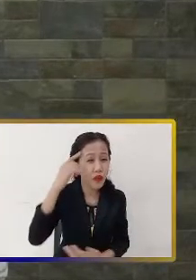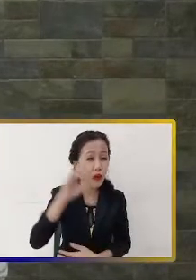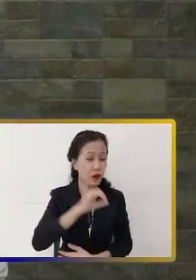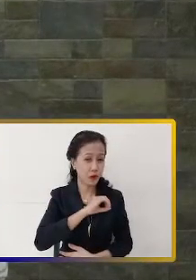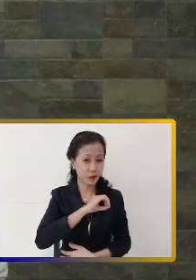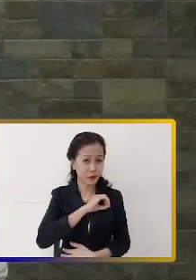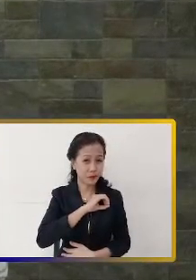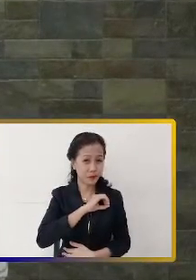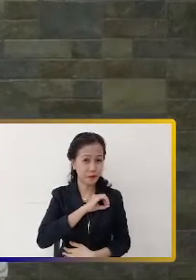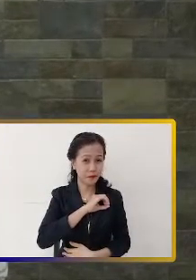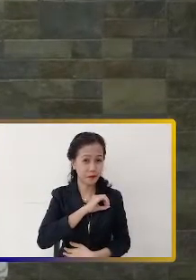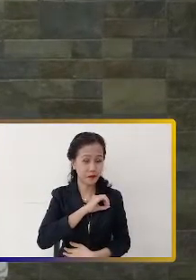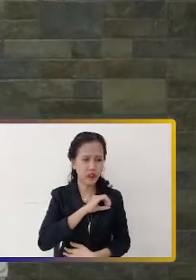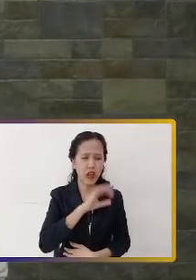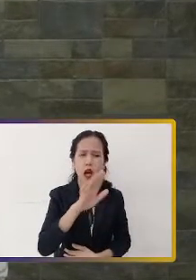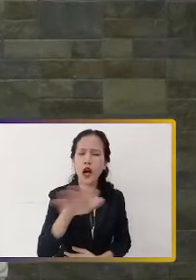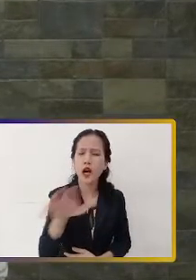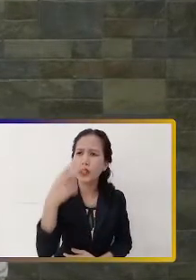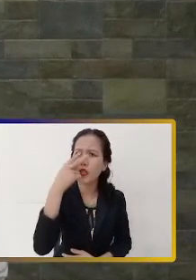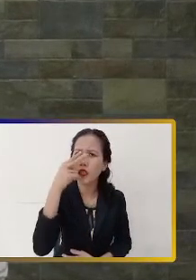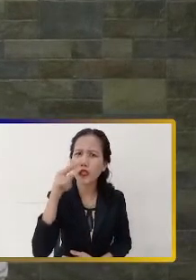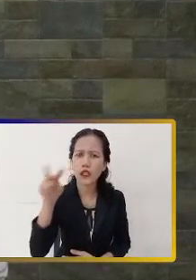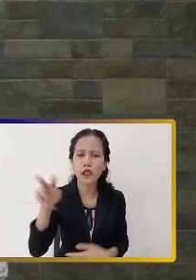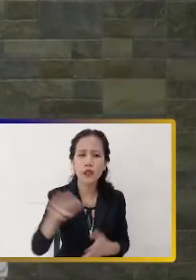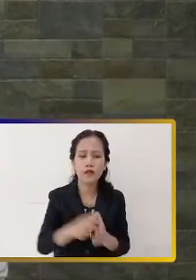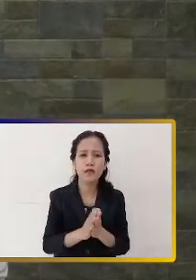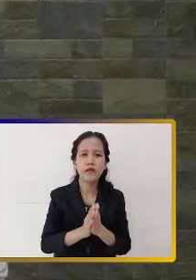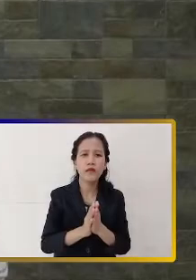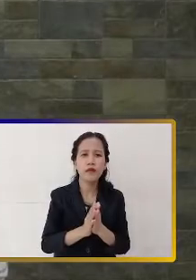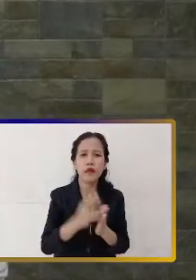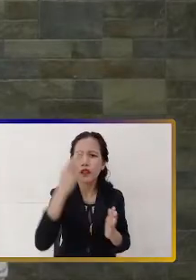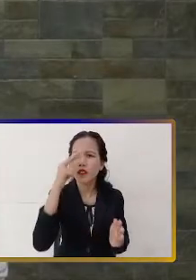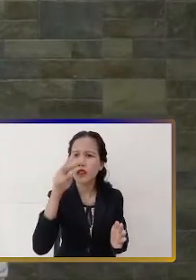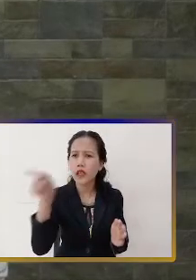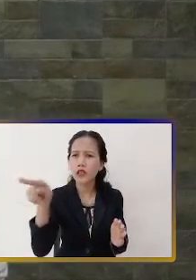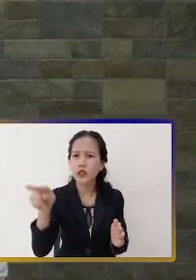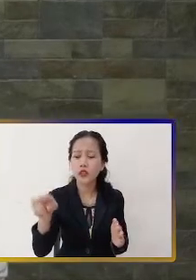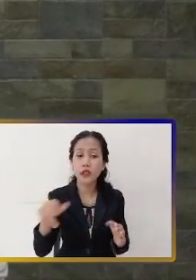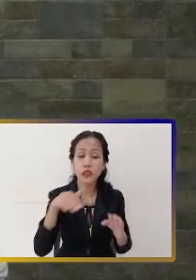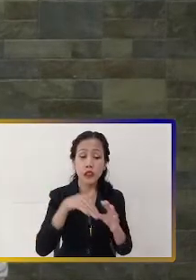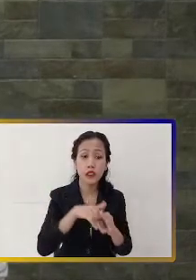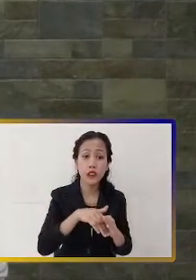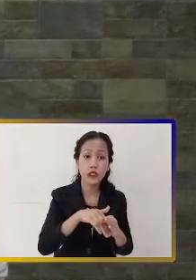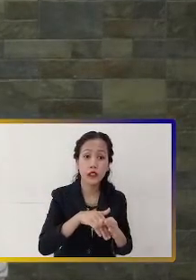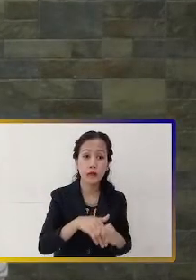Nakita na po ba kayo na bumibili mga kapatid na isang gamit, ang hinahanap ka agad ay freebies?